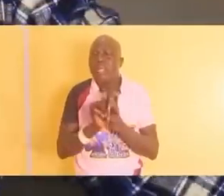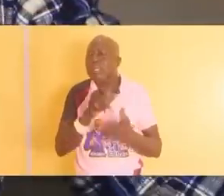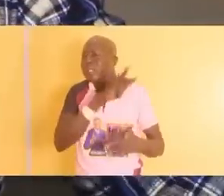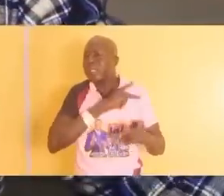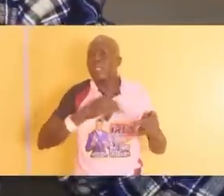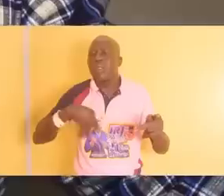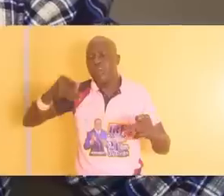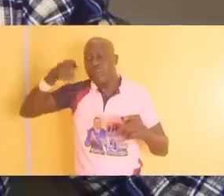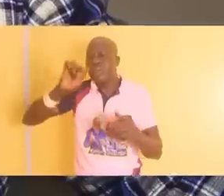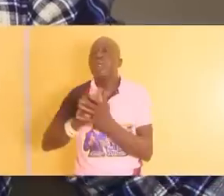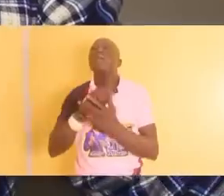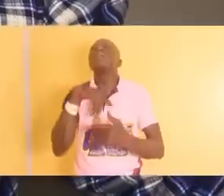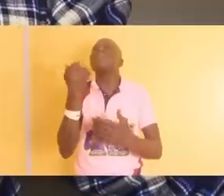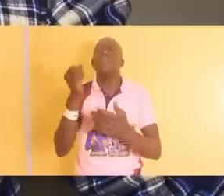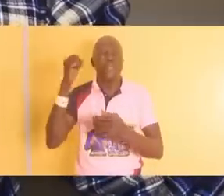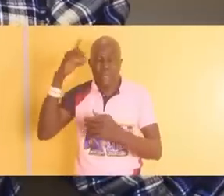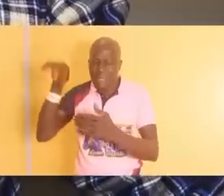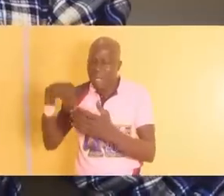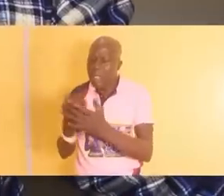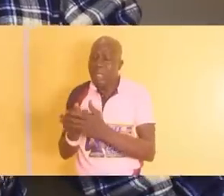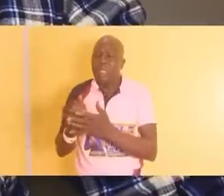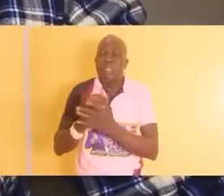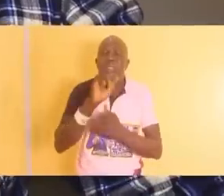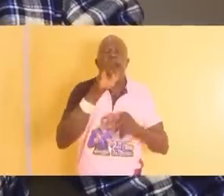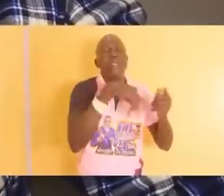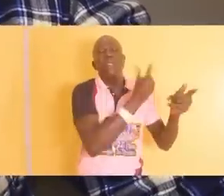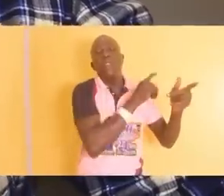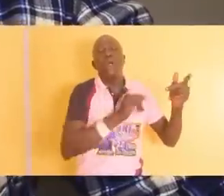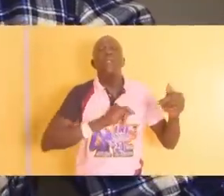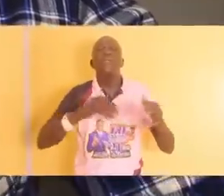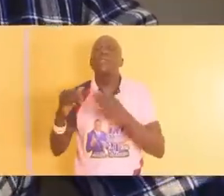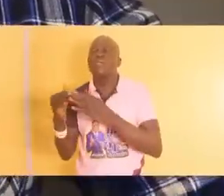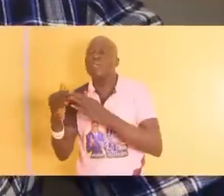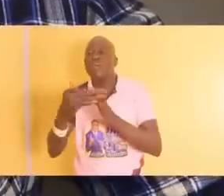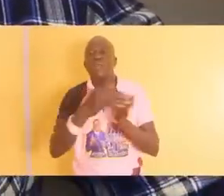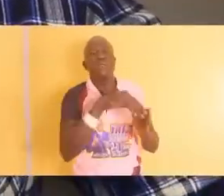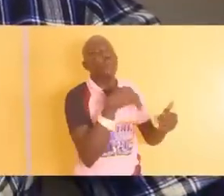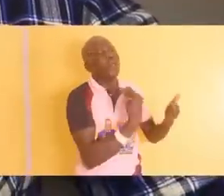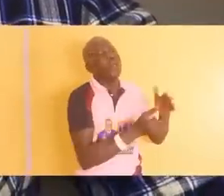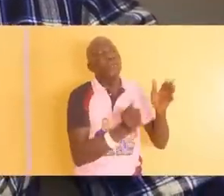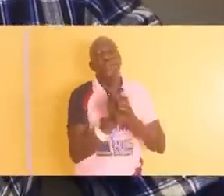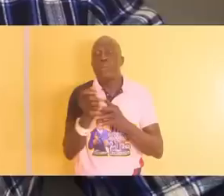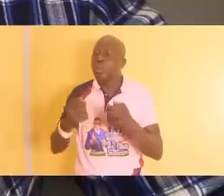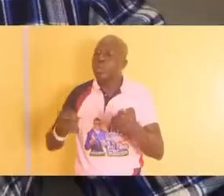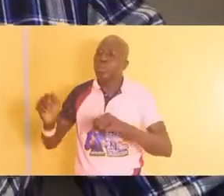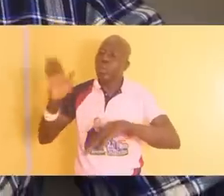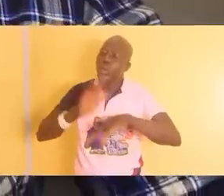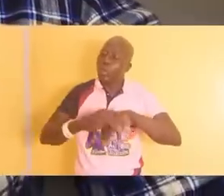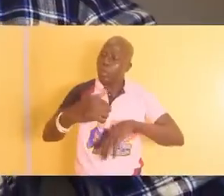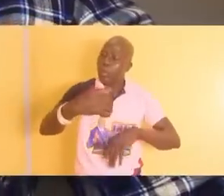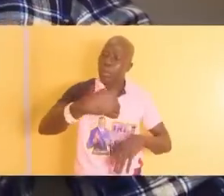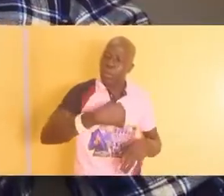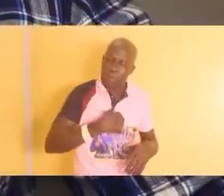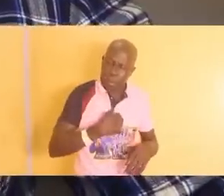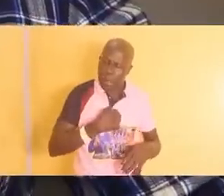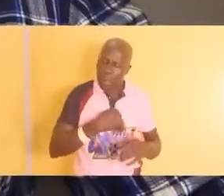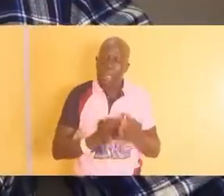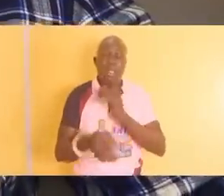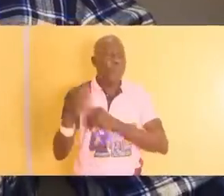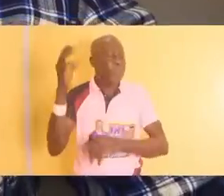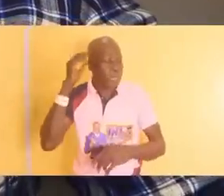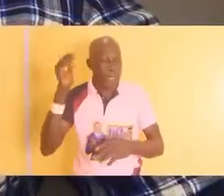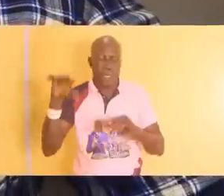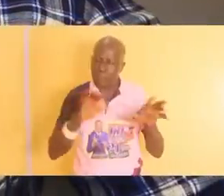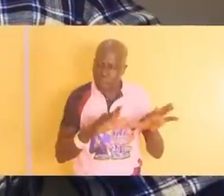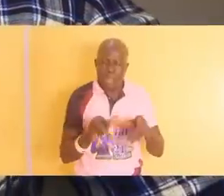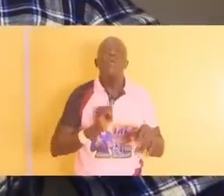It's king of Zion that sing the number of one saying ẹ̀dárí owó sọ̀dọ̀ mi director of money in them who direct money to me if